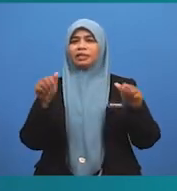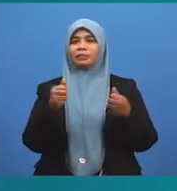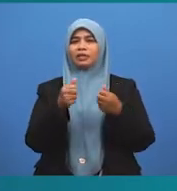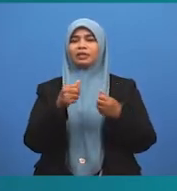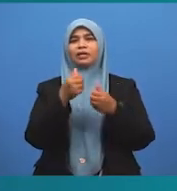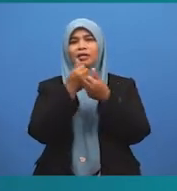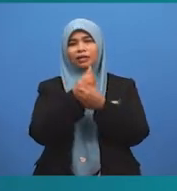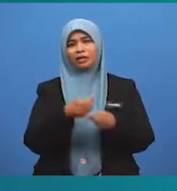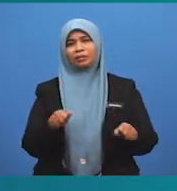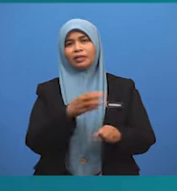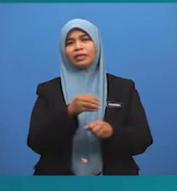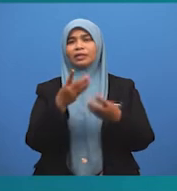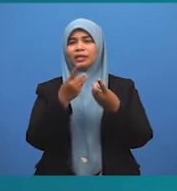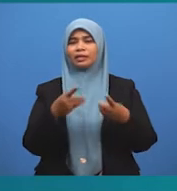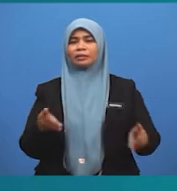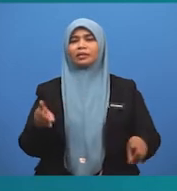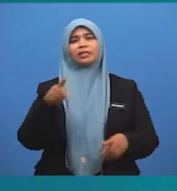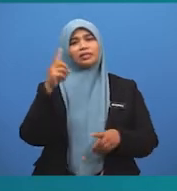Aman dan damai sentiasa.